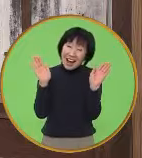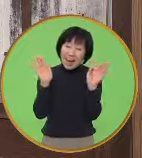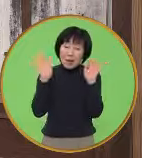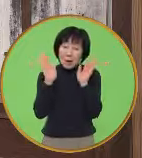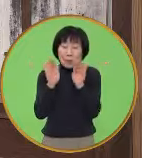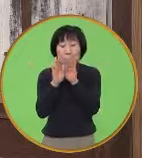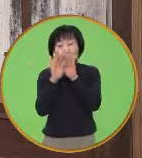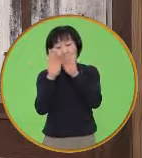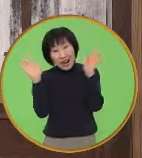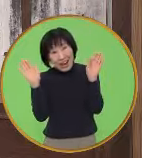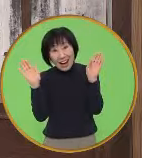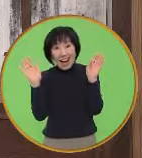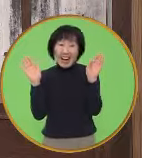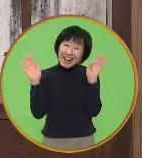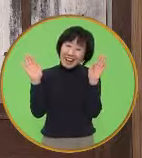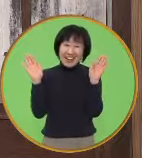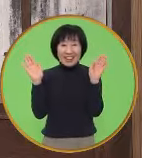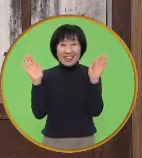ベロベロベロベロ、